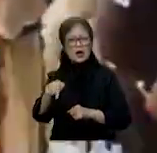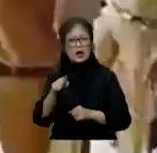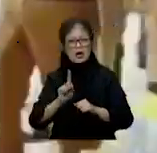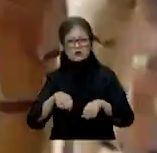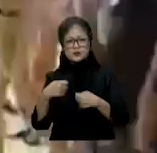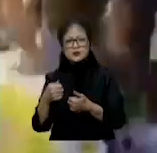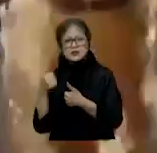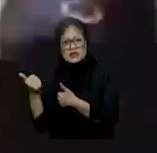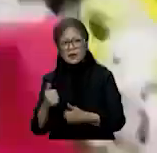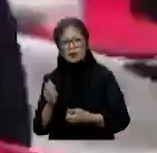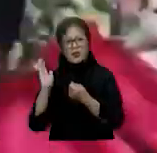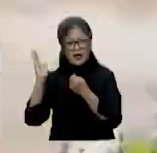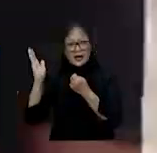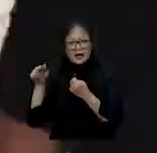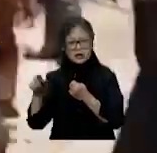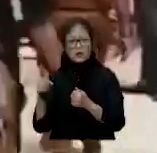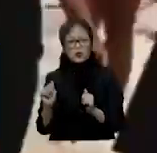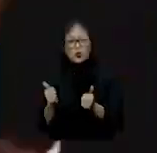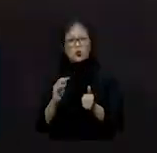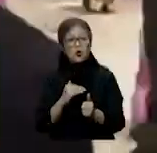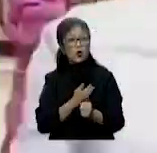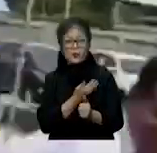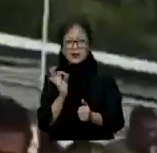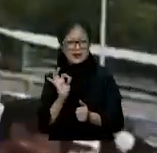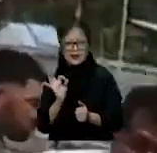sambutan. Beruntung tak ada korban dalam kejadian ini.